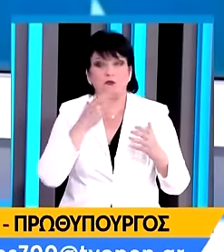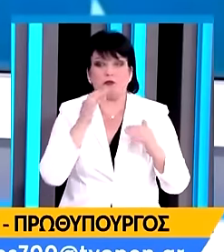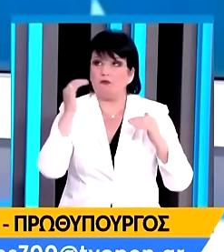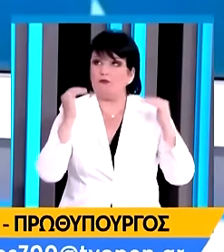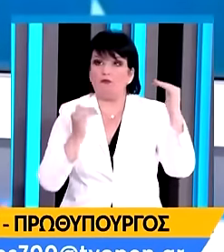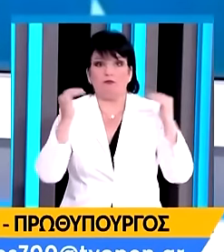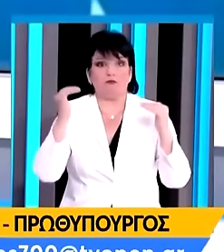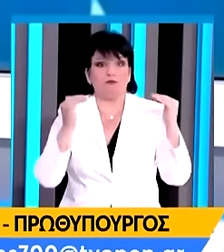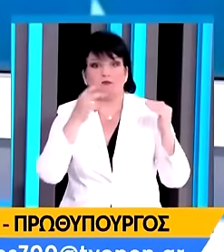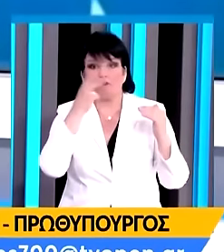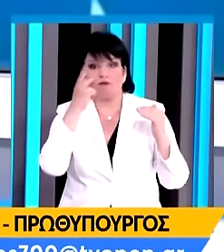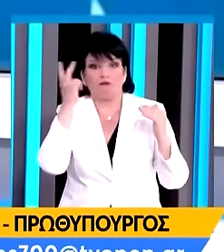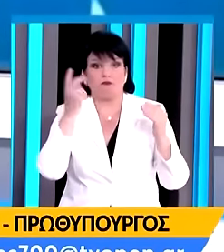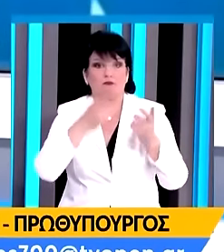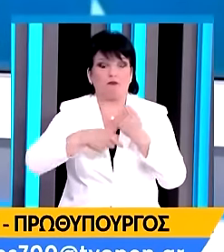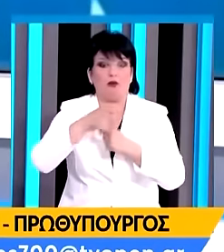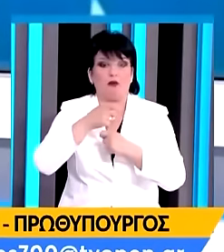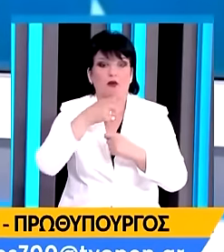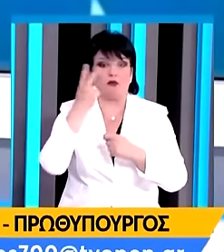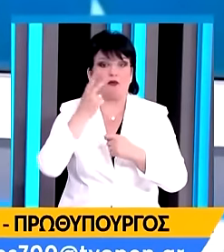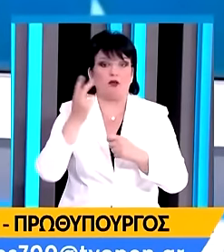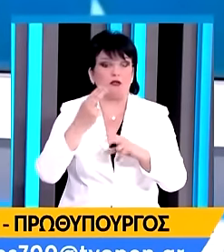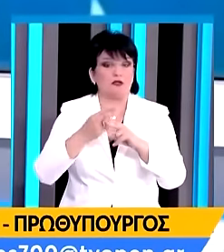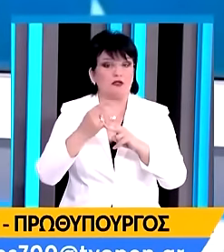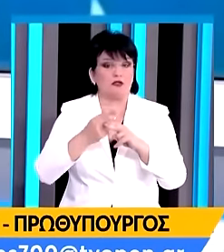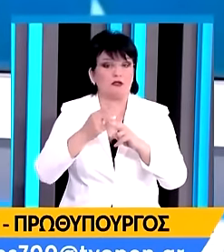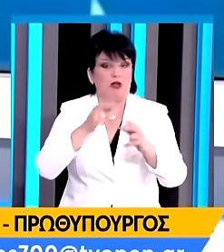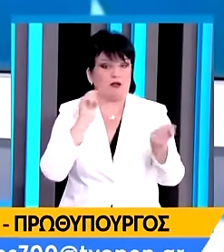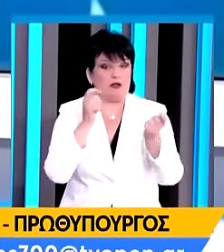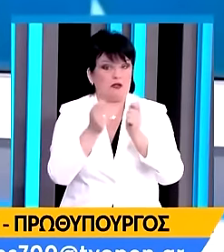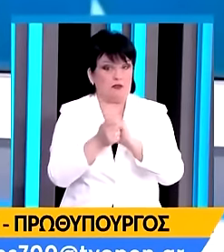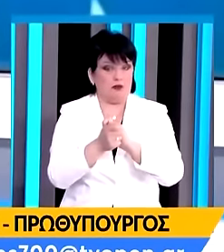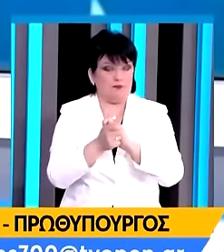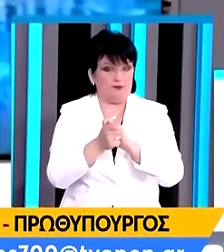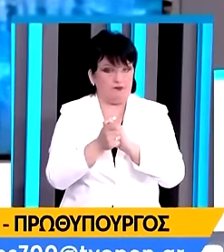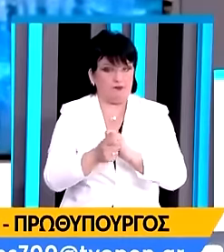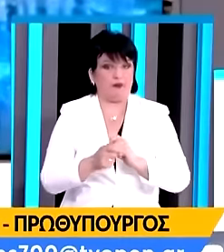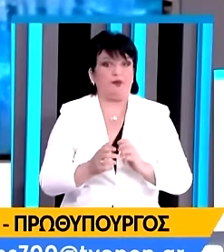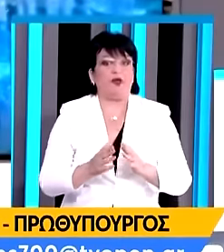αγορά και να λέμε έχουμε ενιαία αγορά στην Ευρώπη και να έχουμε σημαντικές διαφοροποιήσεις. Αλλού έχουν κάνει